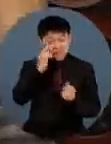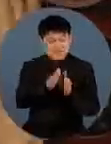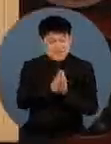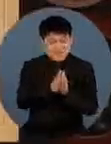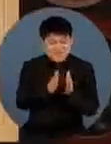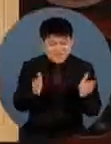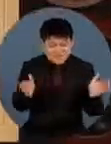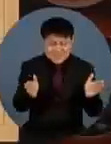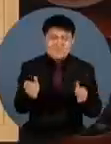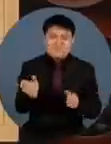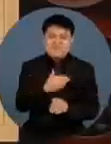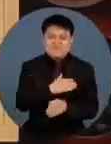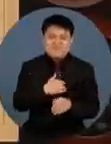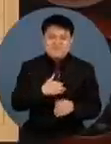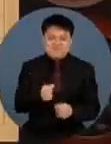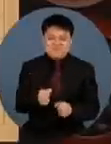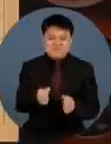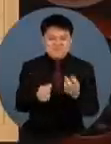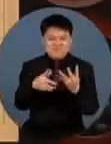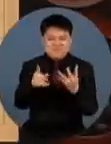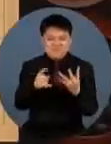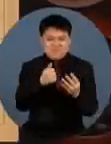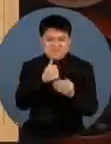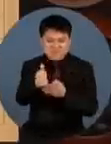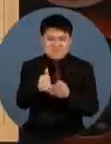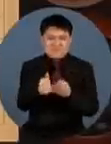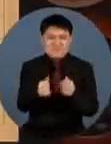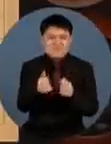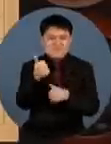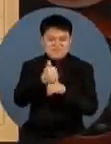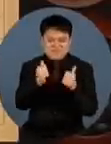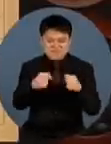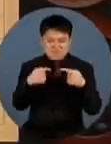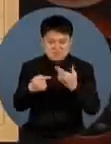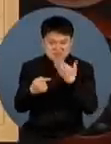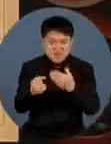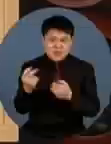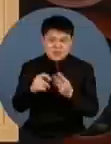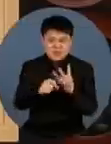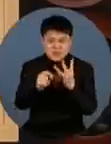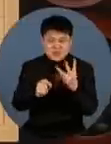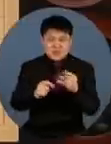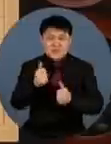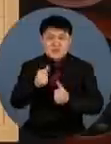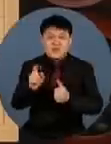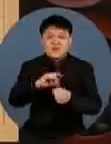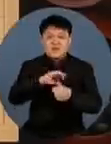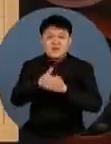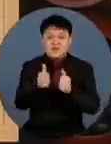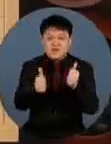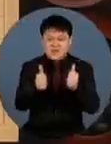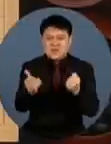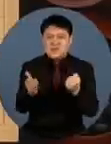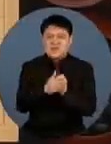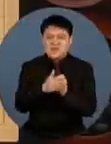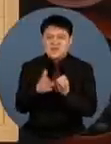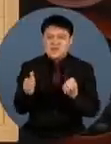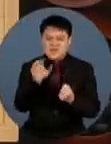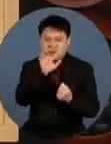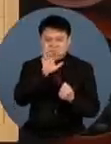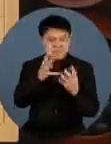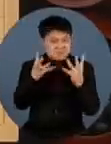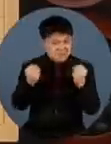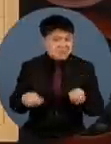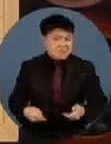좋겠죠. 네. 일단 그 3월 달에 벌어지는 대회는 세계 대회이기 때문에 뭐 팀들 간의 네. 그런 연습이